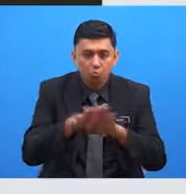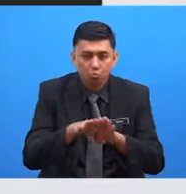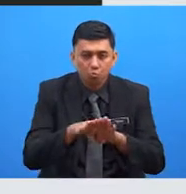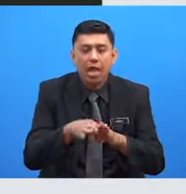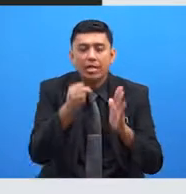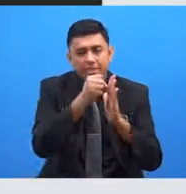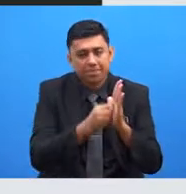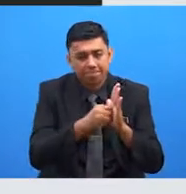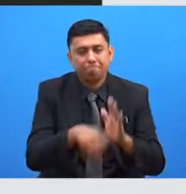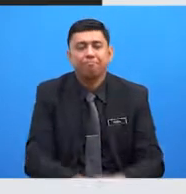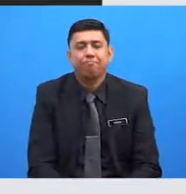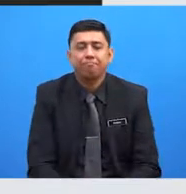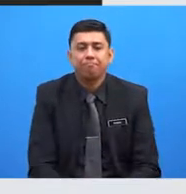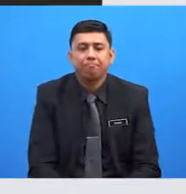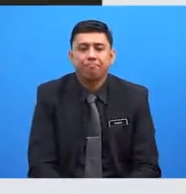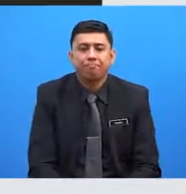skrip.